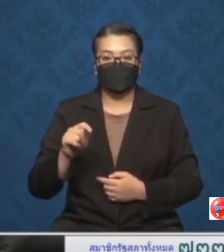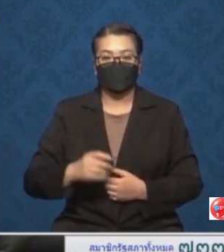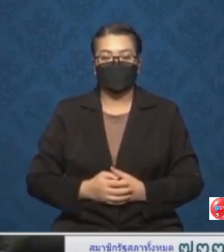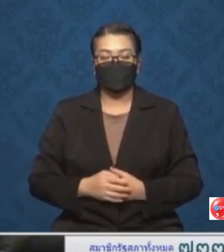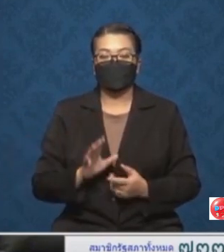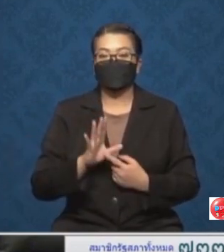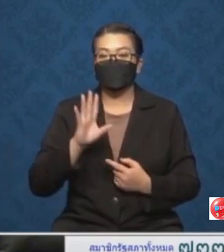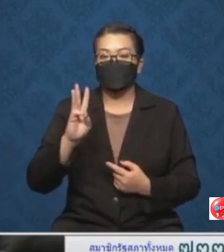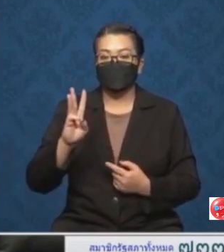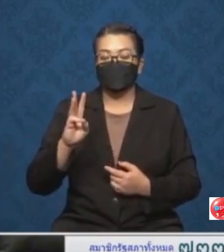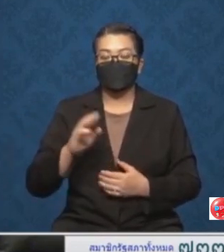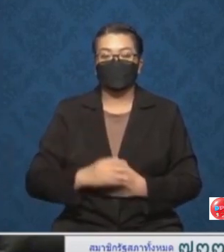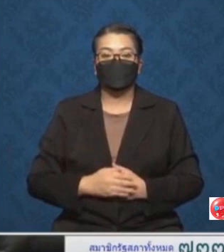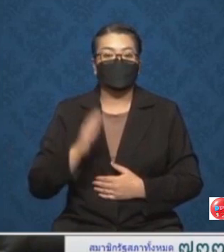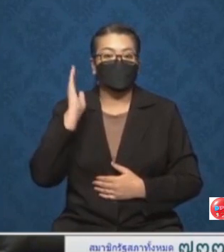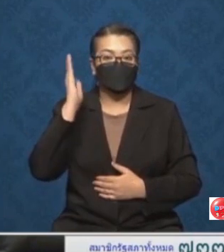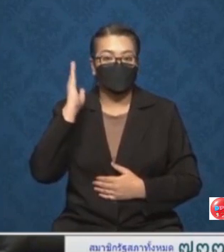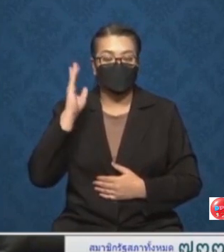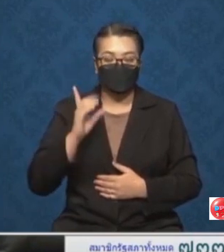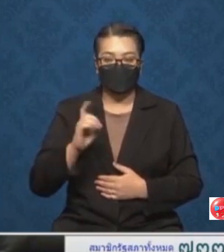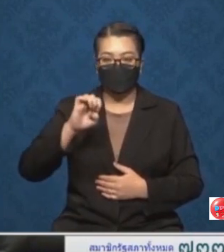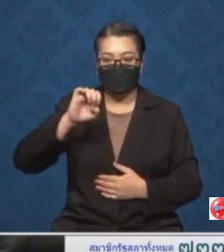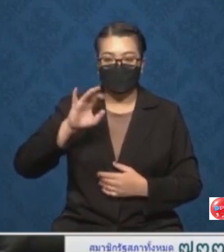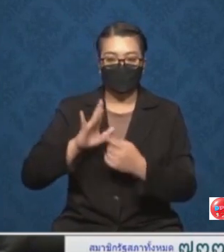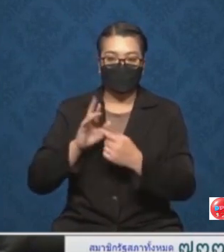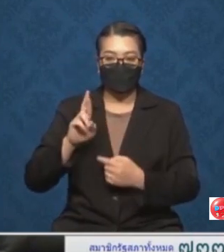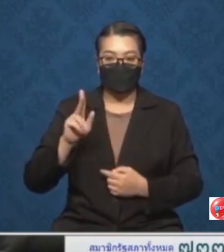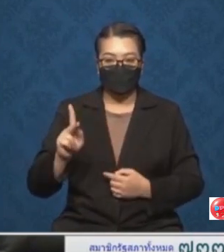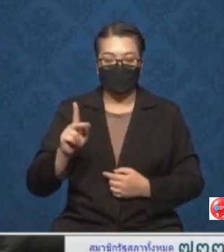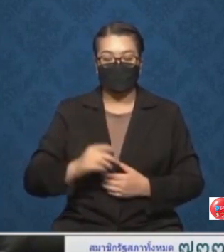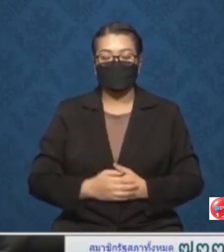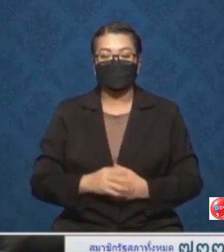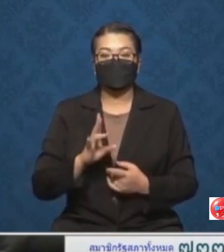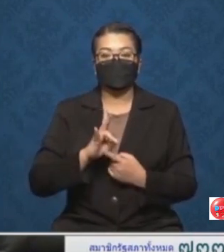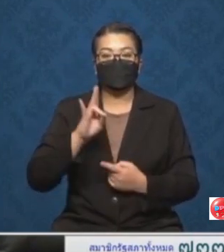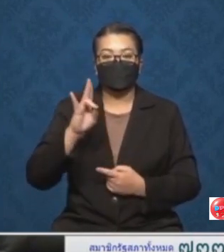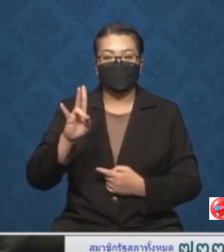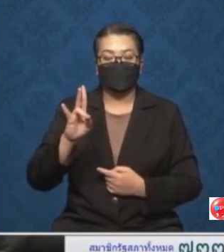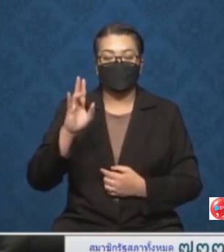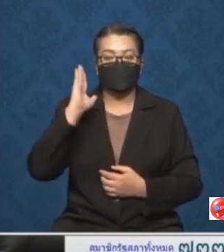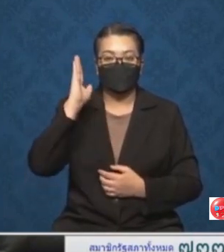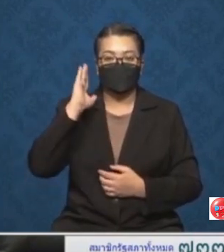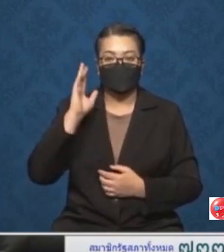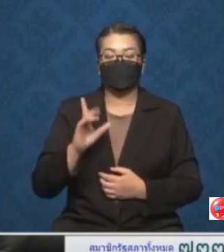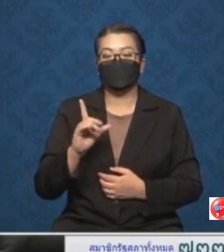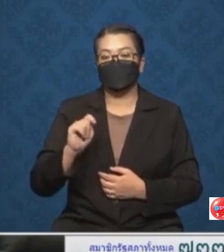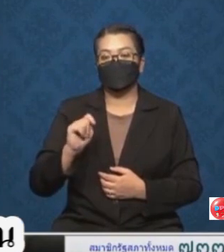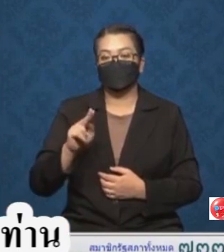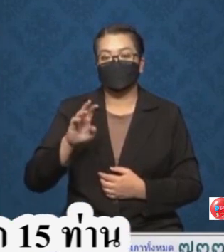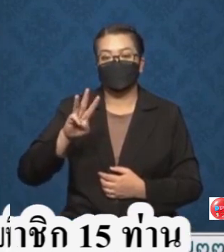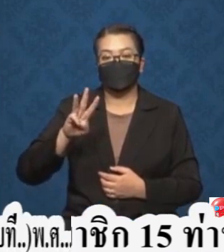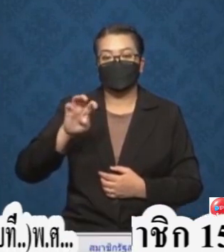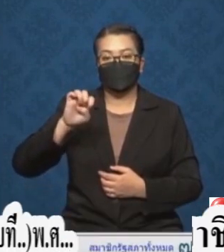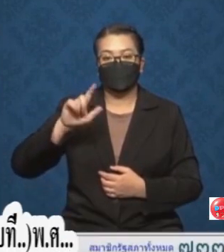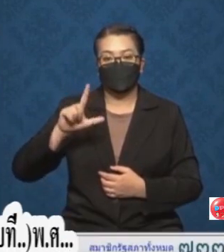ท์ 6. นายดิเลกฤทธิ์เจนครองธรรม 7. นายทวินเปลี่ยนสี 8. พ